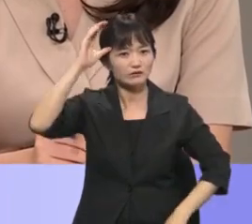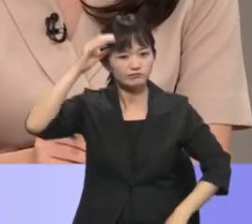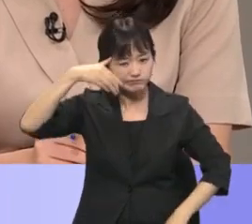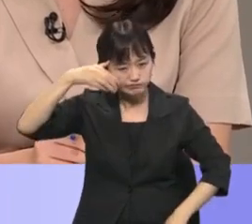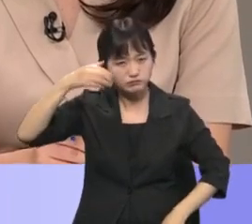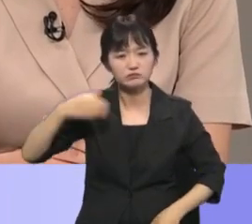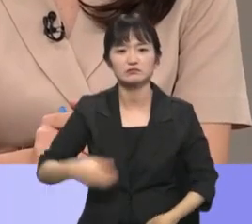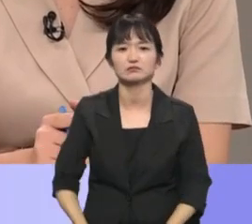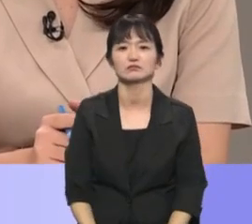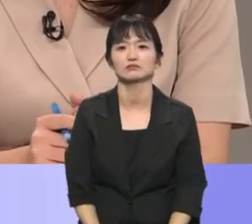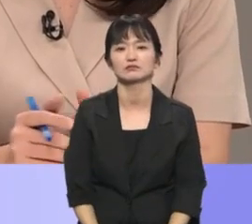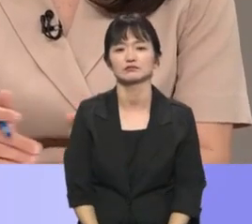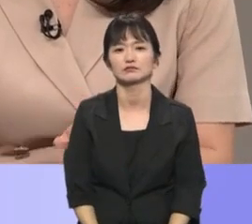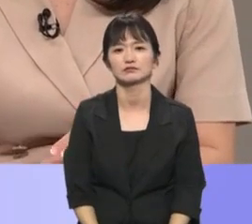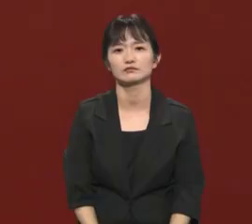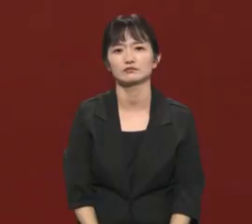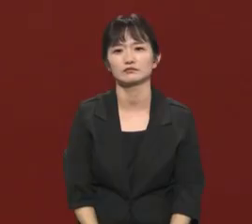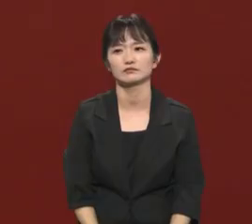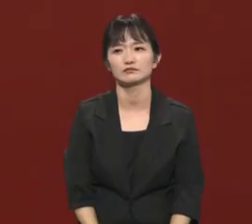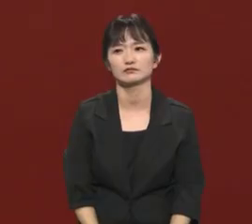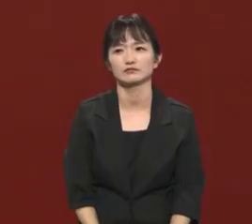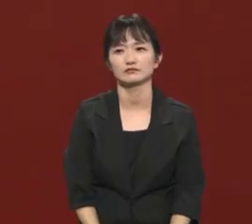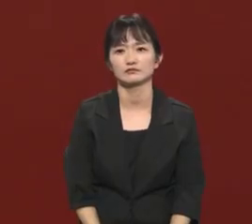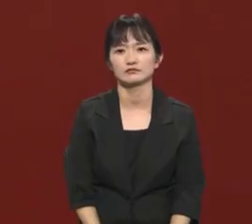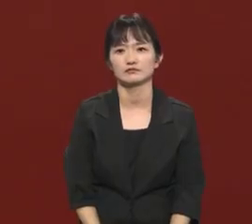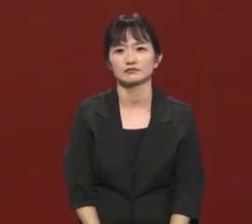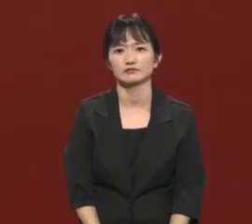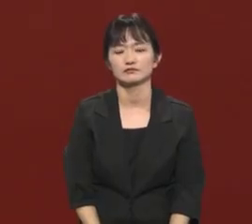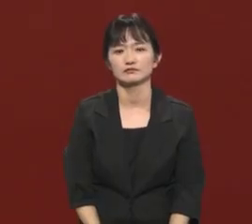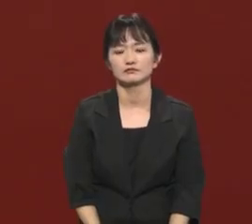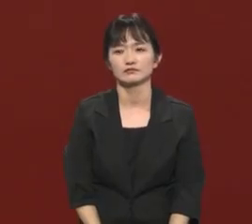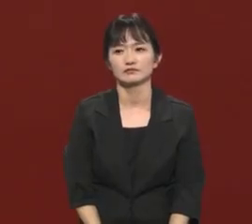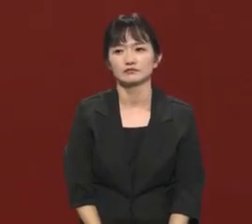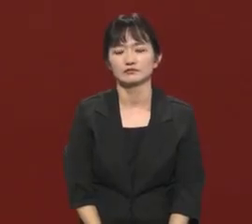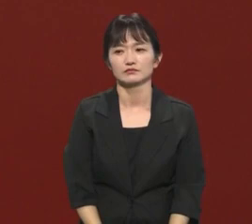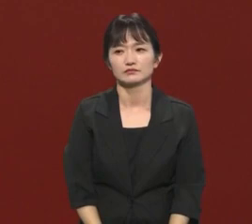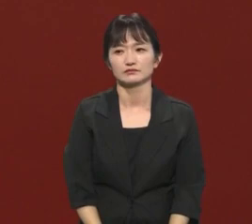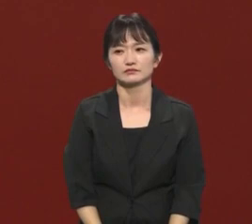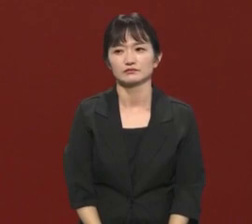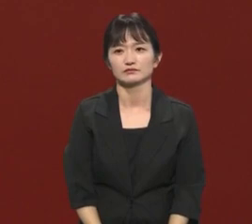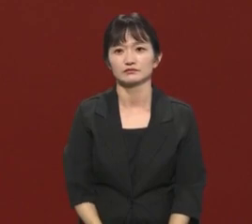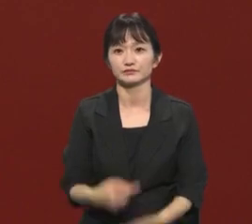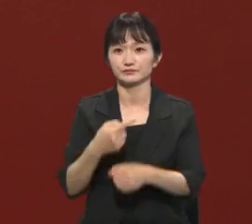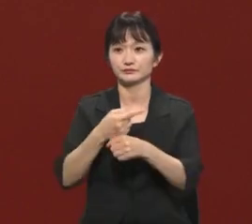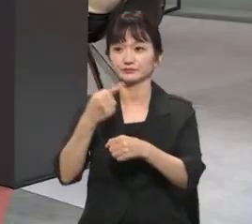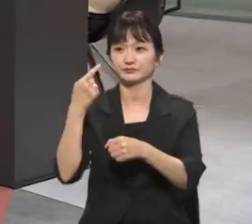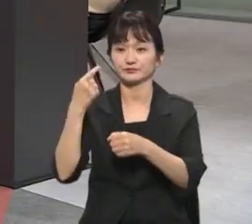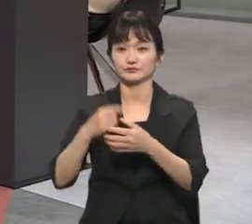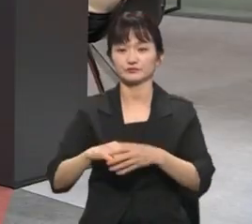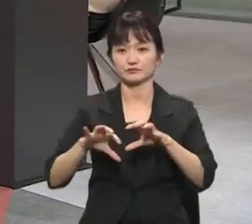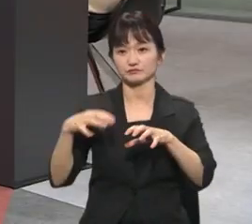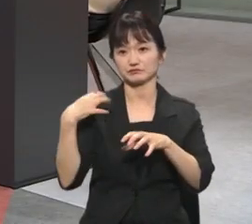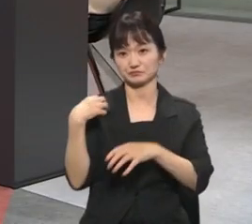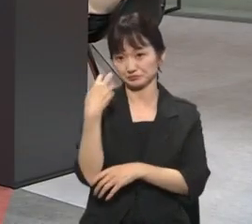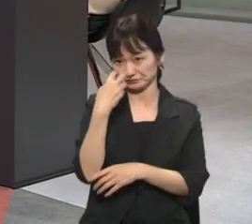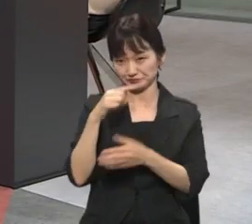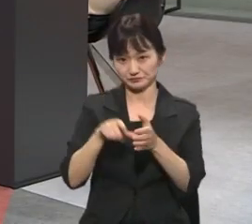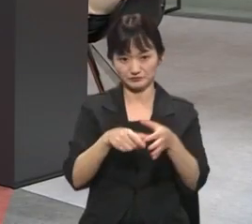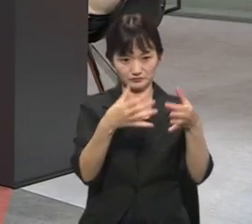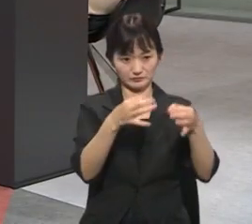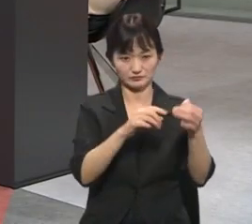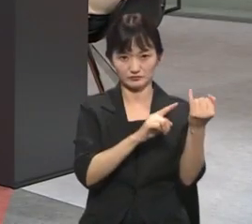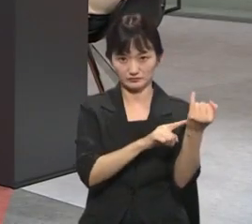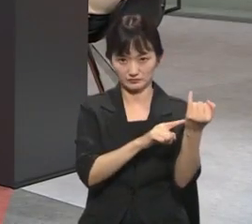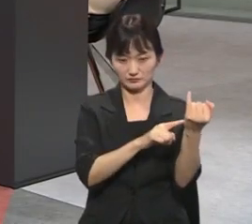그 얘기로 좀 넘어가 볼 건데 어 이거 뭐 많이 나왔습니다만 작년에 이제 국정원 감사할 때 김현숙